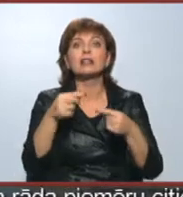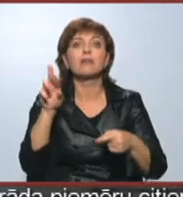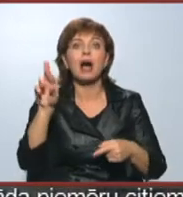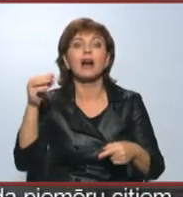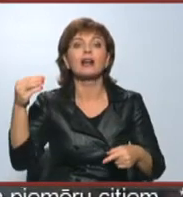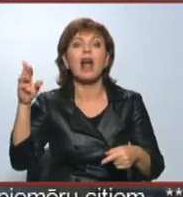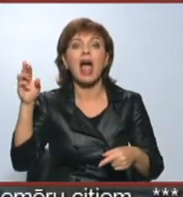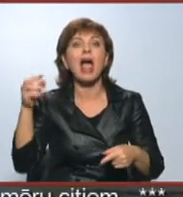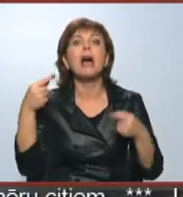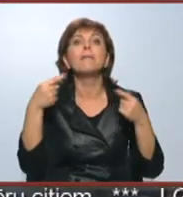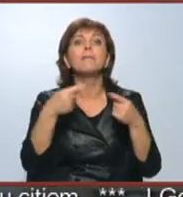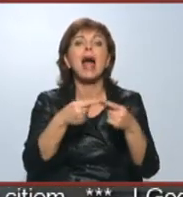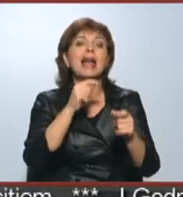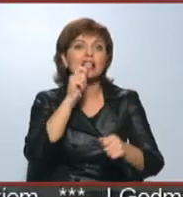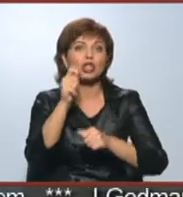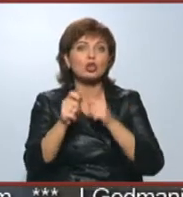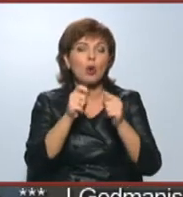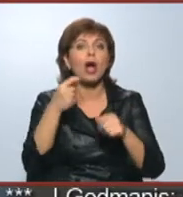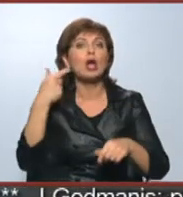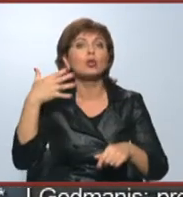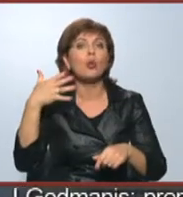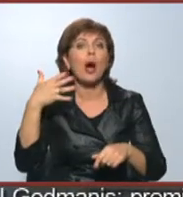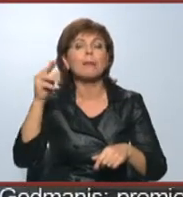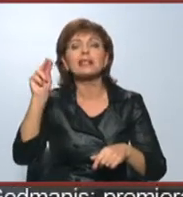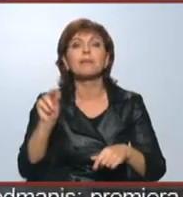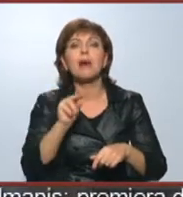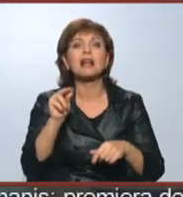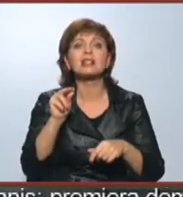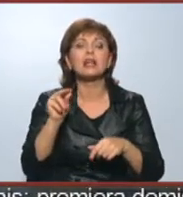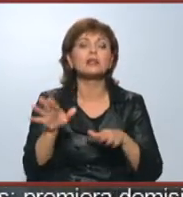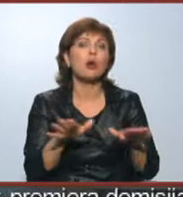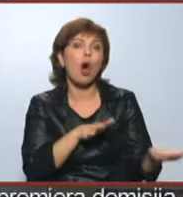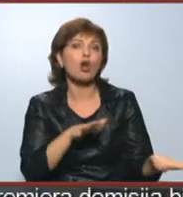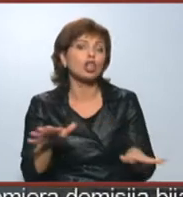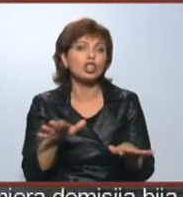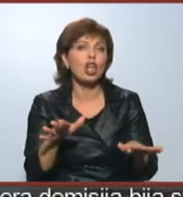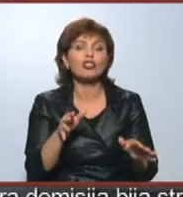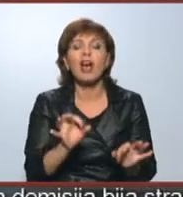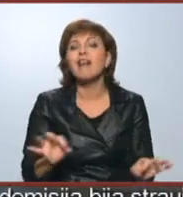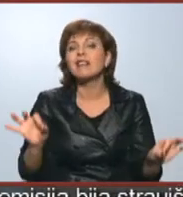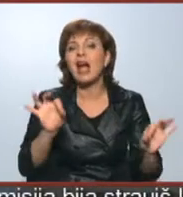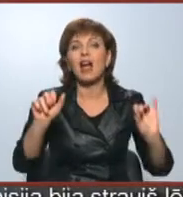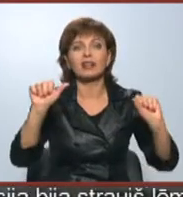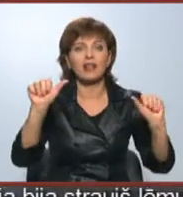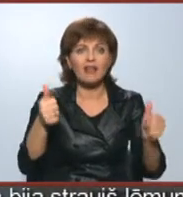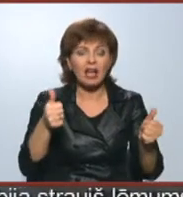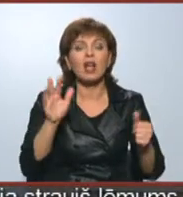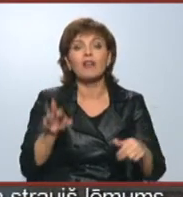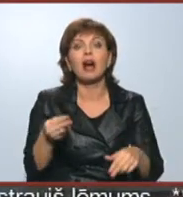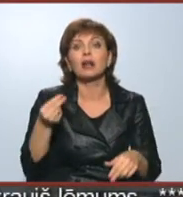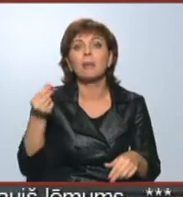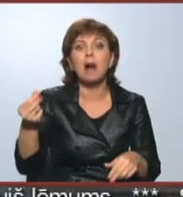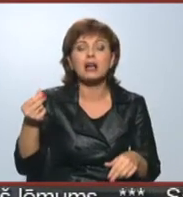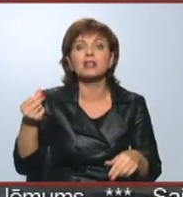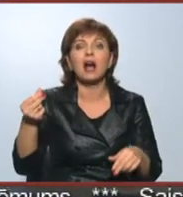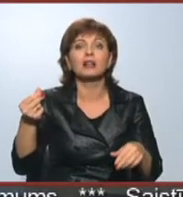ir mērķiziedojums doma baznīcas pasākuma organizēšanai un tas vispār nekādā veidā. Tur mēs varam maksāt tikai par